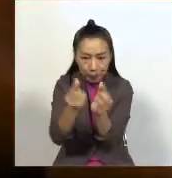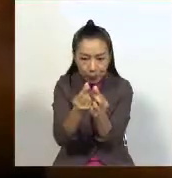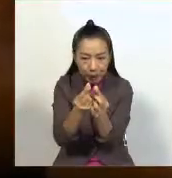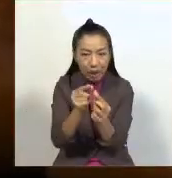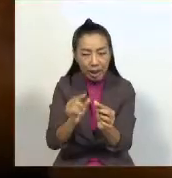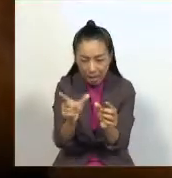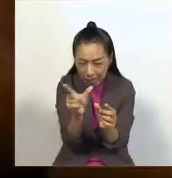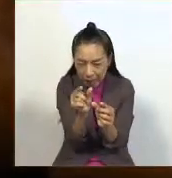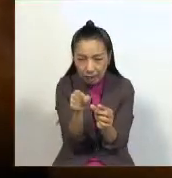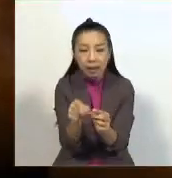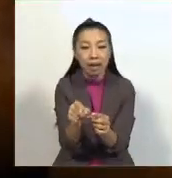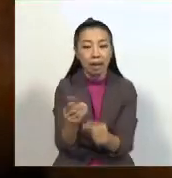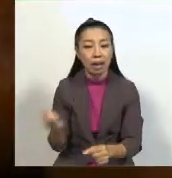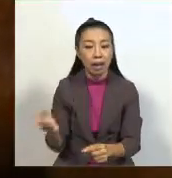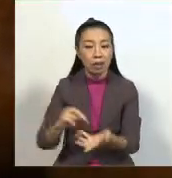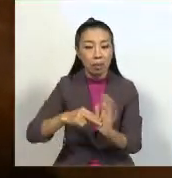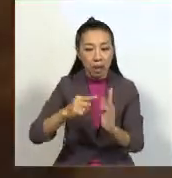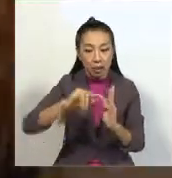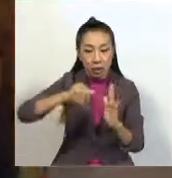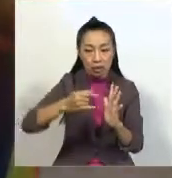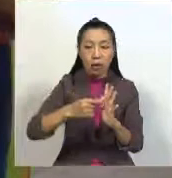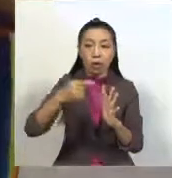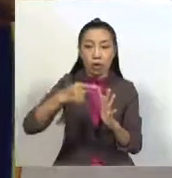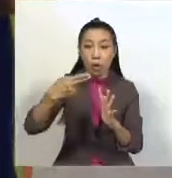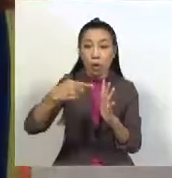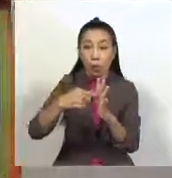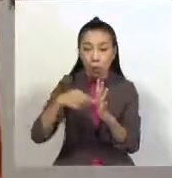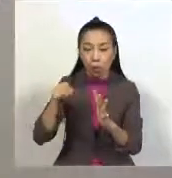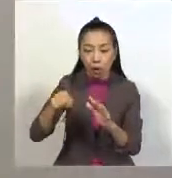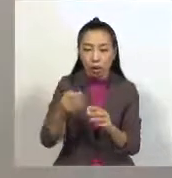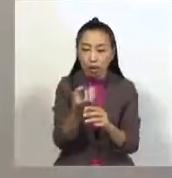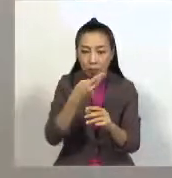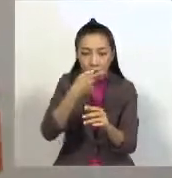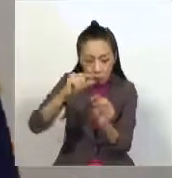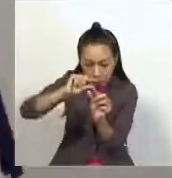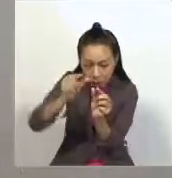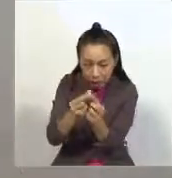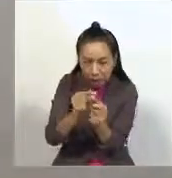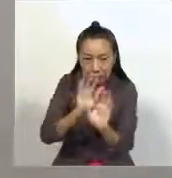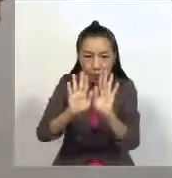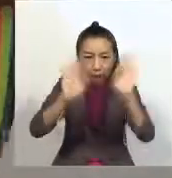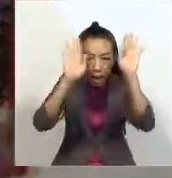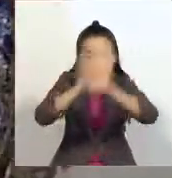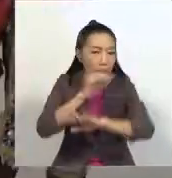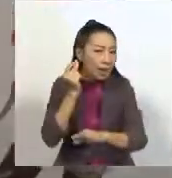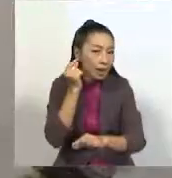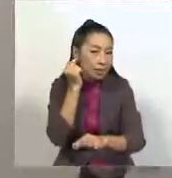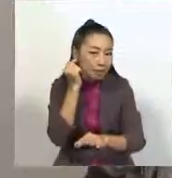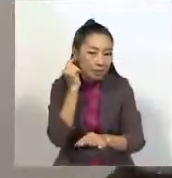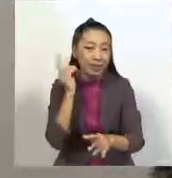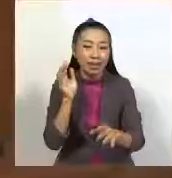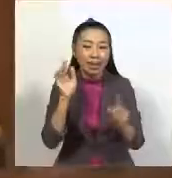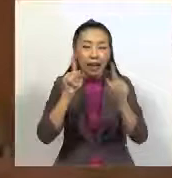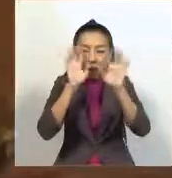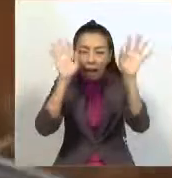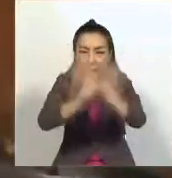นัทอันเล็กเป็นสัญลักษณ์แทนเบี้ยเงินสำหรับใช้สอยถือเสมือนเป็นเครื่องประดับจำพวกต้มหูหรือต่างหูหรือเงินรูสมัย